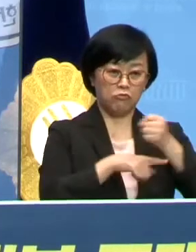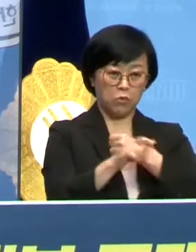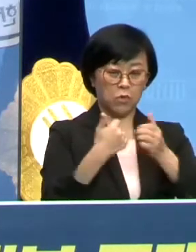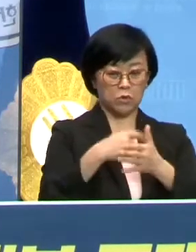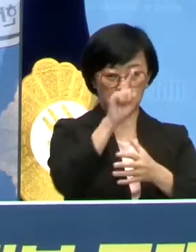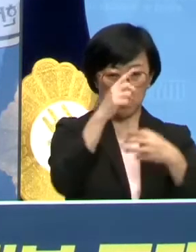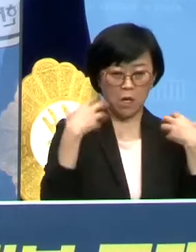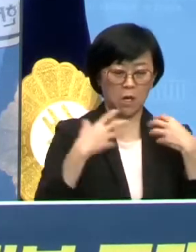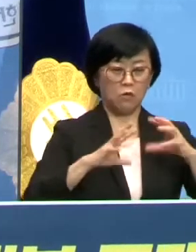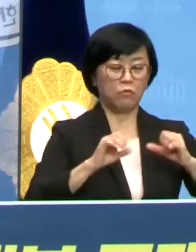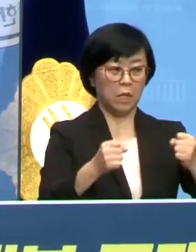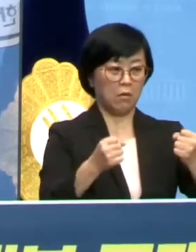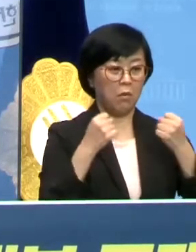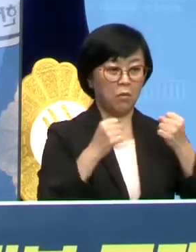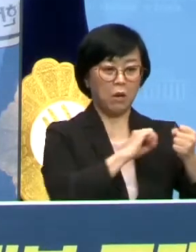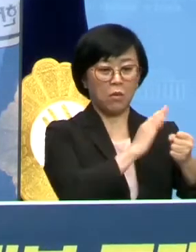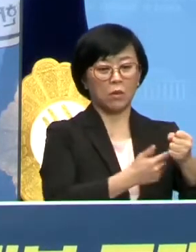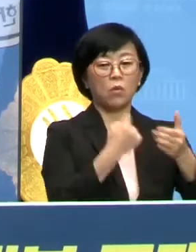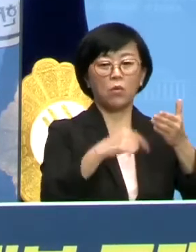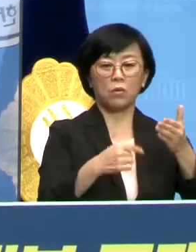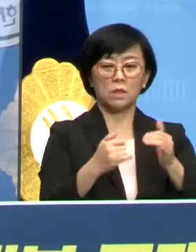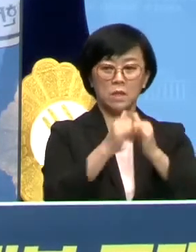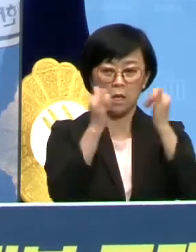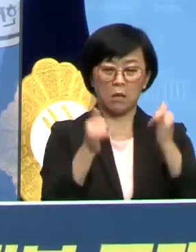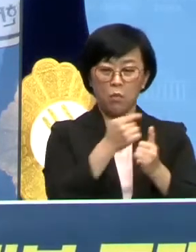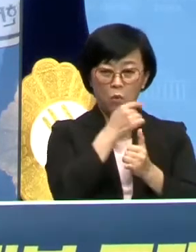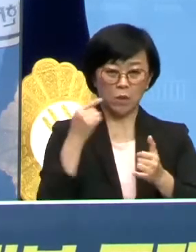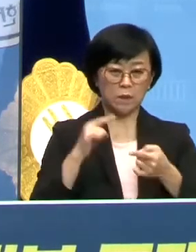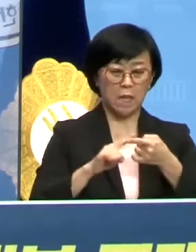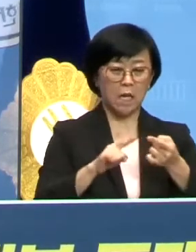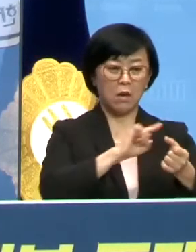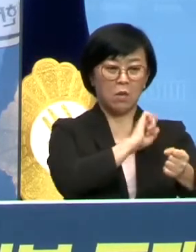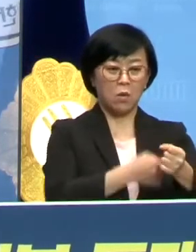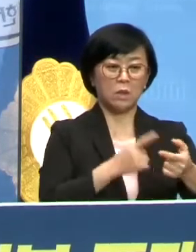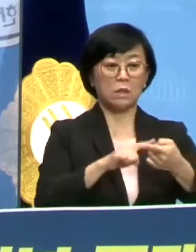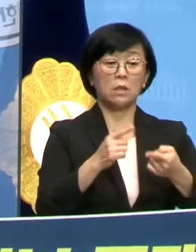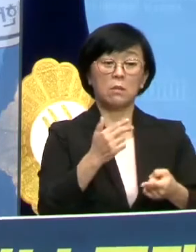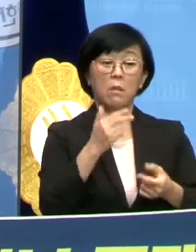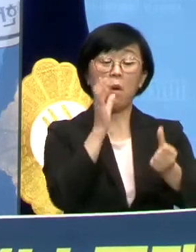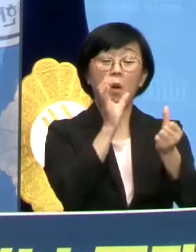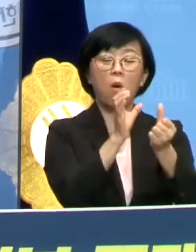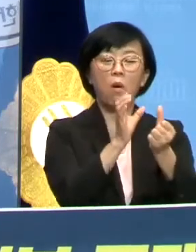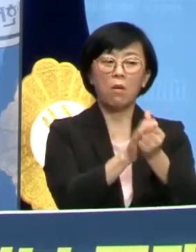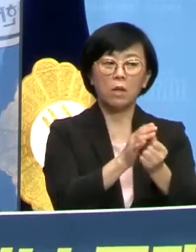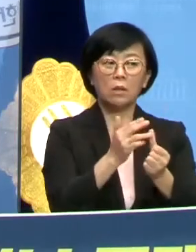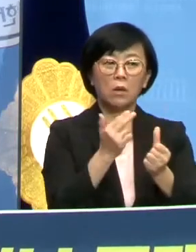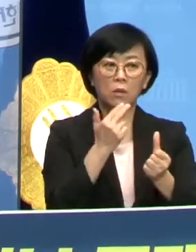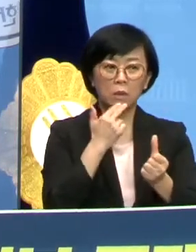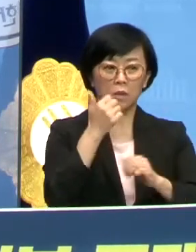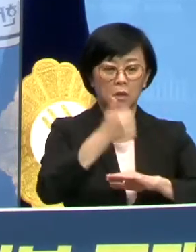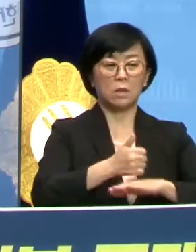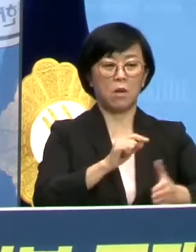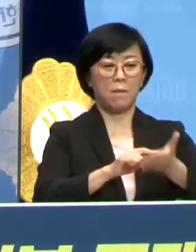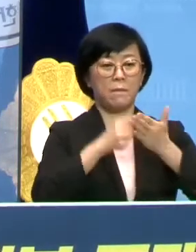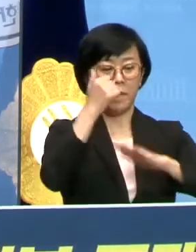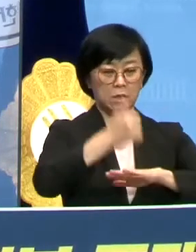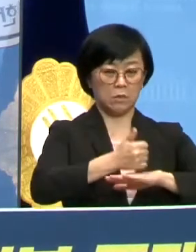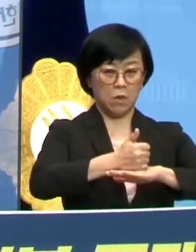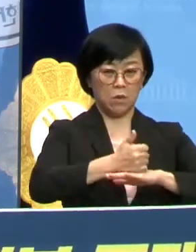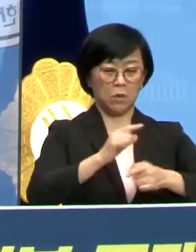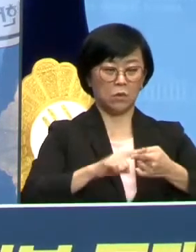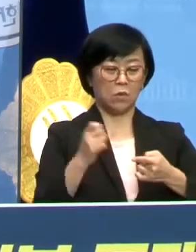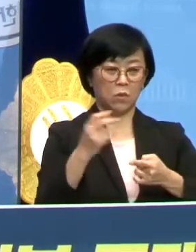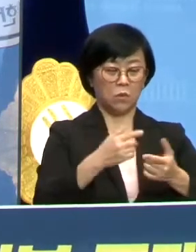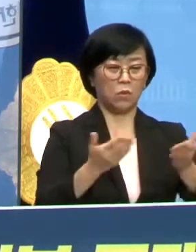책임져야 할 국민의 건강권과 교육원 사회보장 수급 거울이 늘 반하지 않는 결과가 나타났으며 합니다 마지막 그런 국무 서울